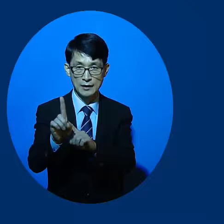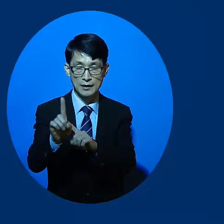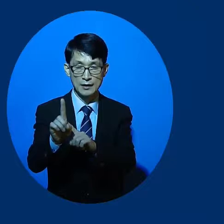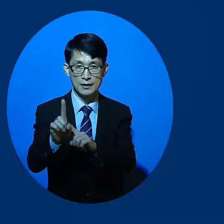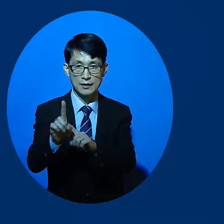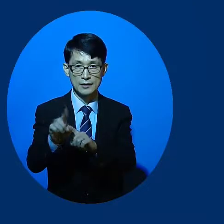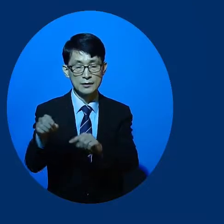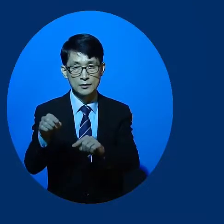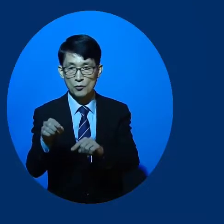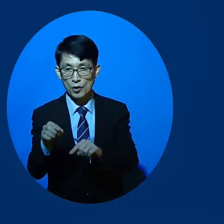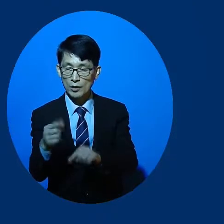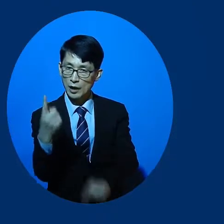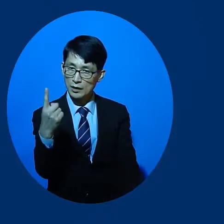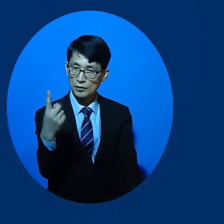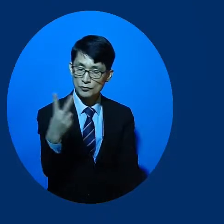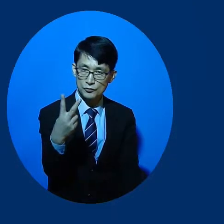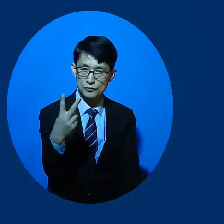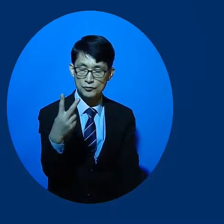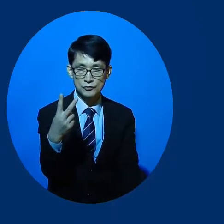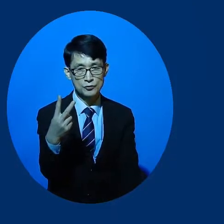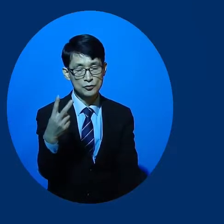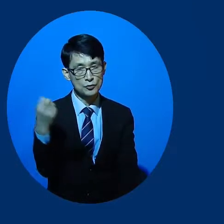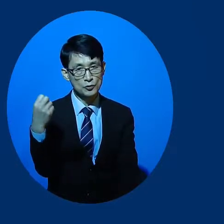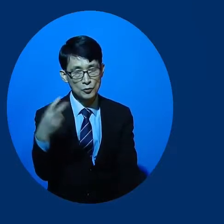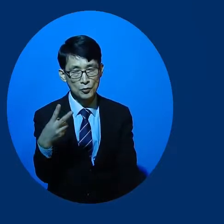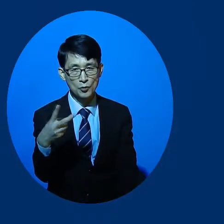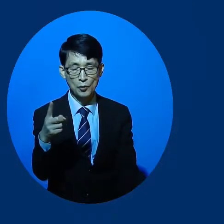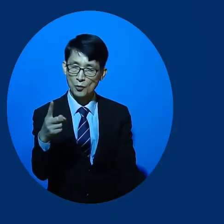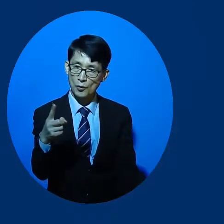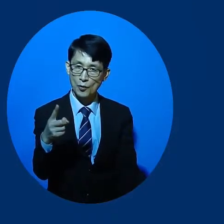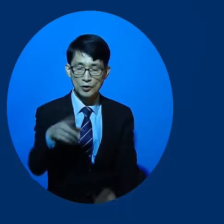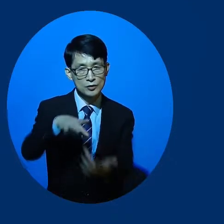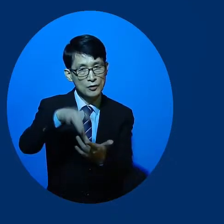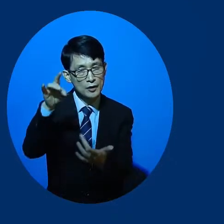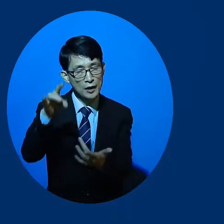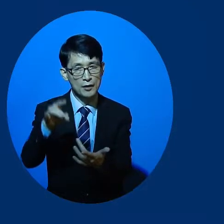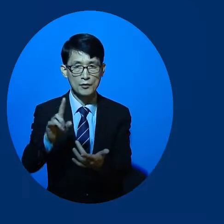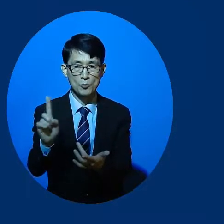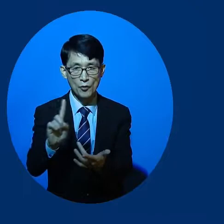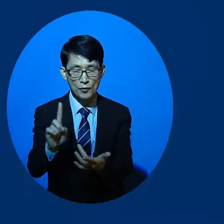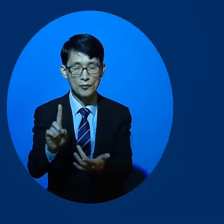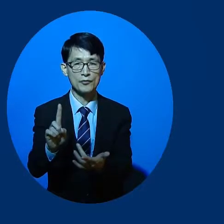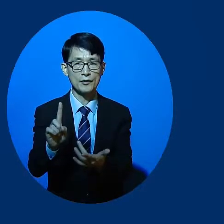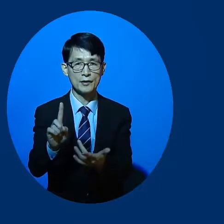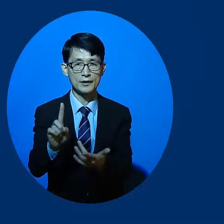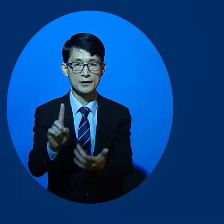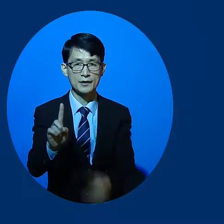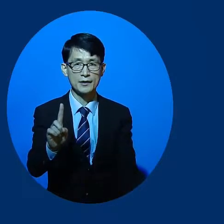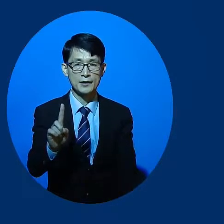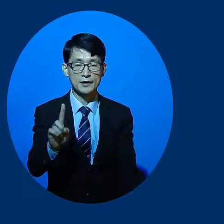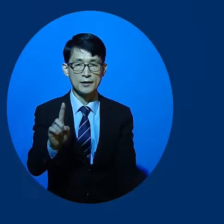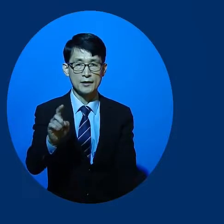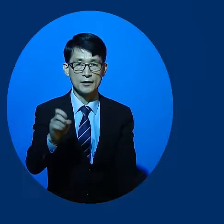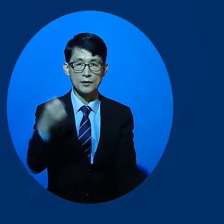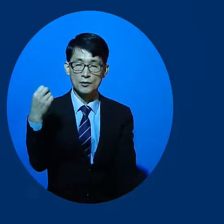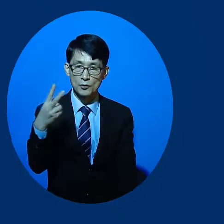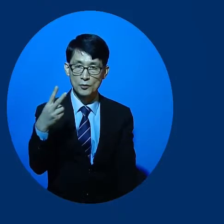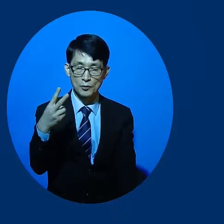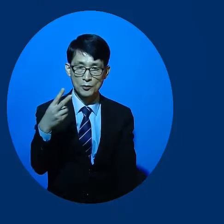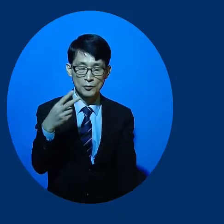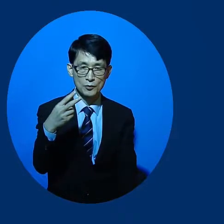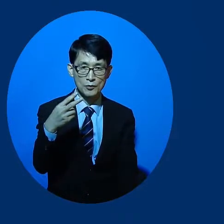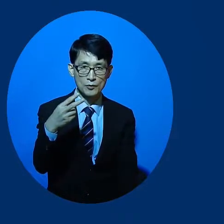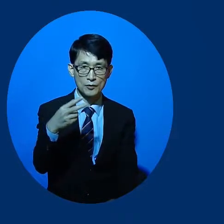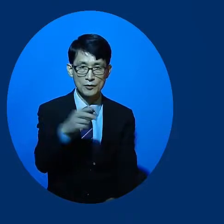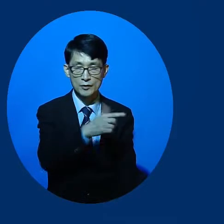취득을 할 시 선택 과목 면제 실시, 또 뭐 현장 실습 면제